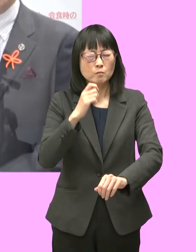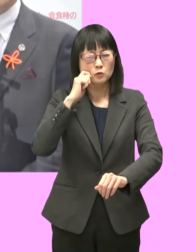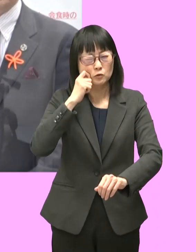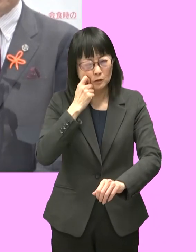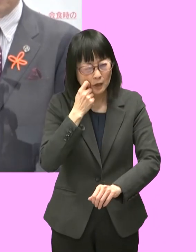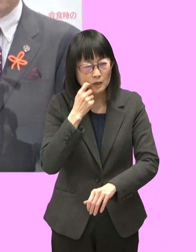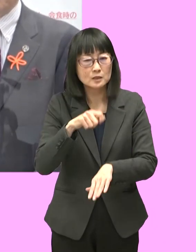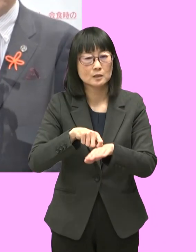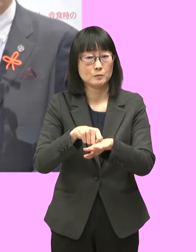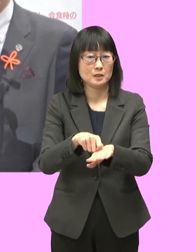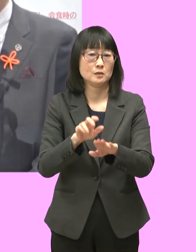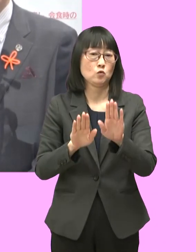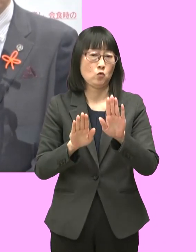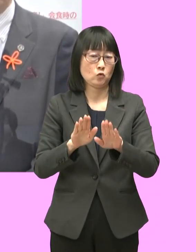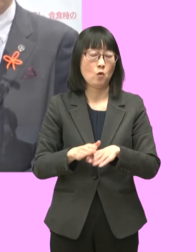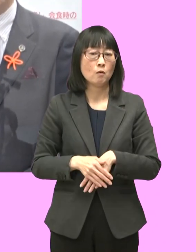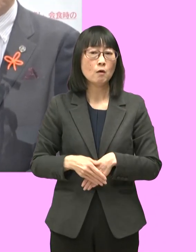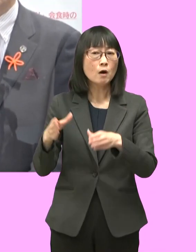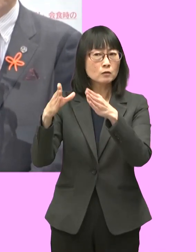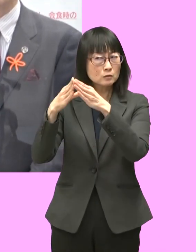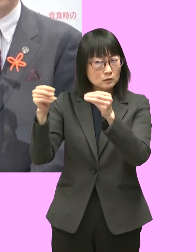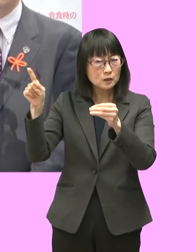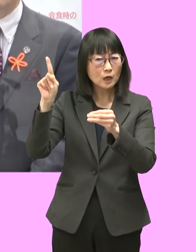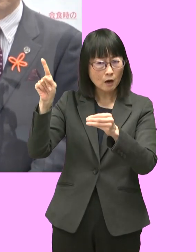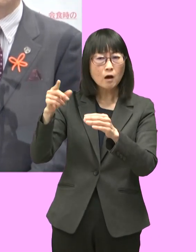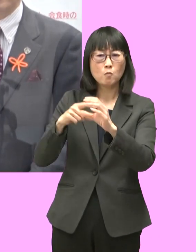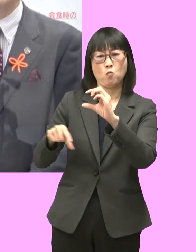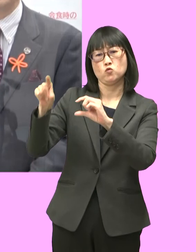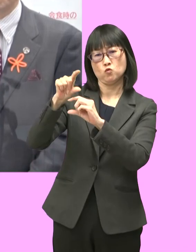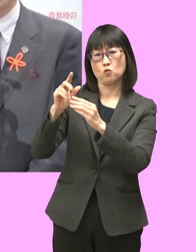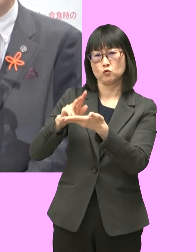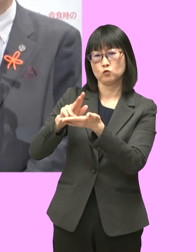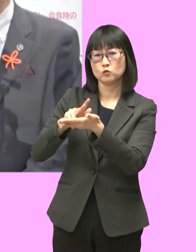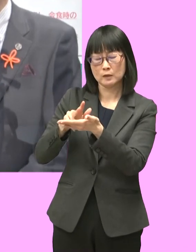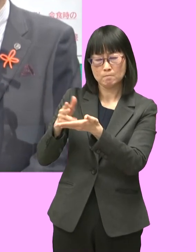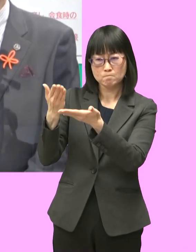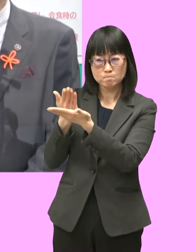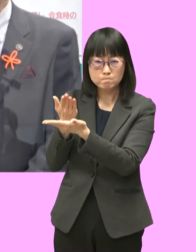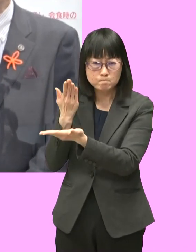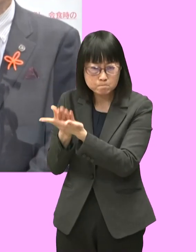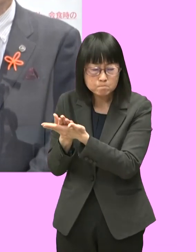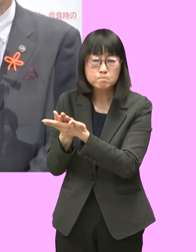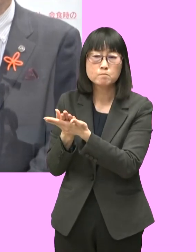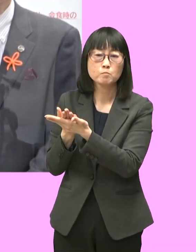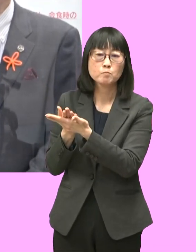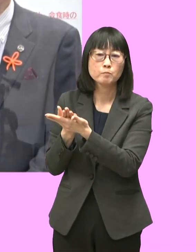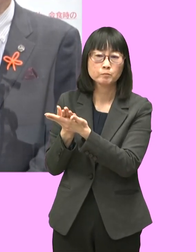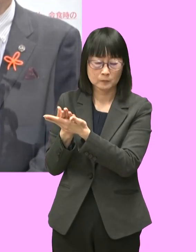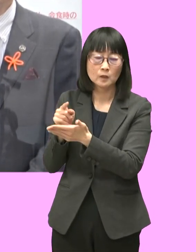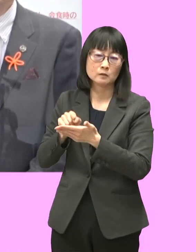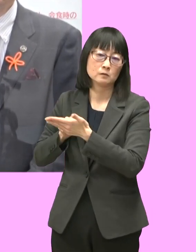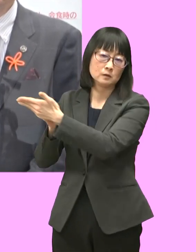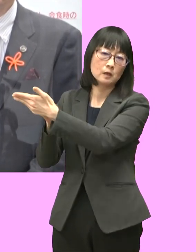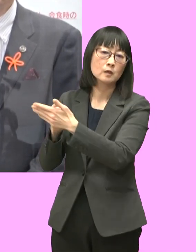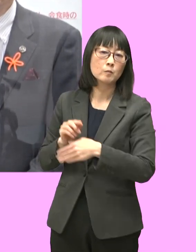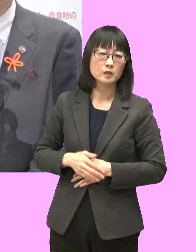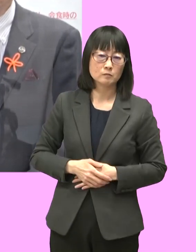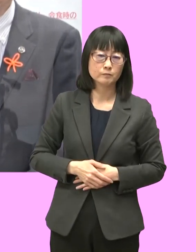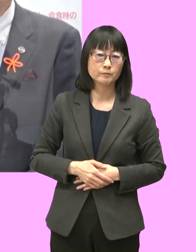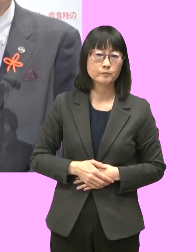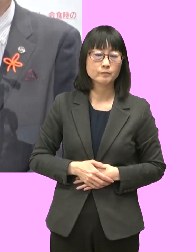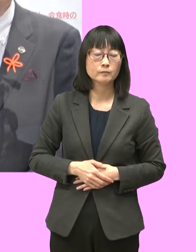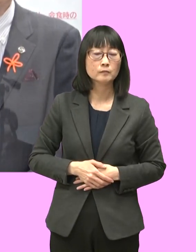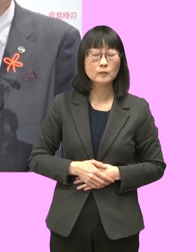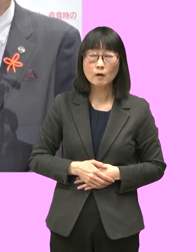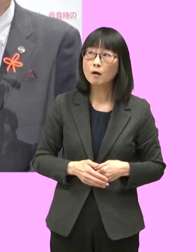定段階までですね、それはやってほしいし、これからも努力してほしいというふうに思います。 その福島市としては高齢者の方、まあ、全員